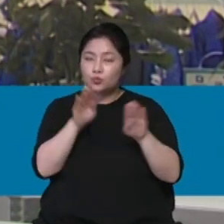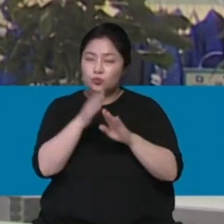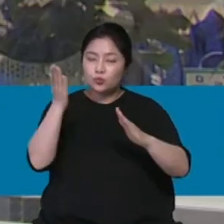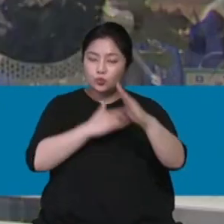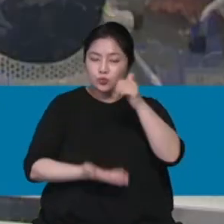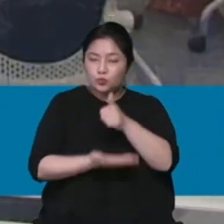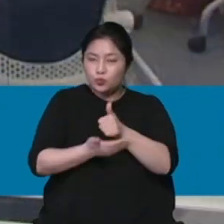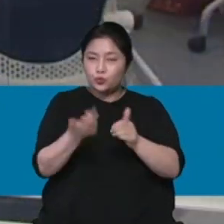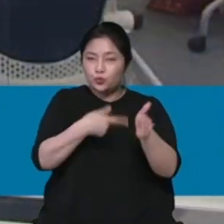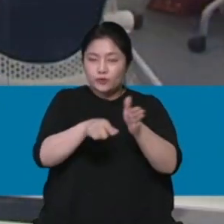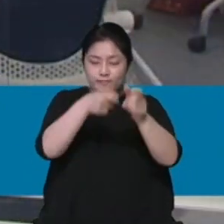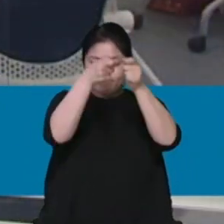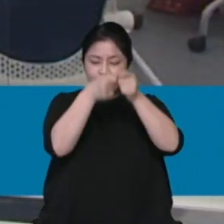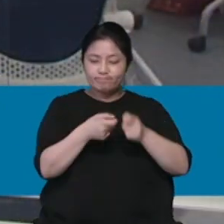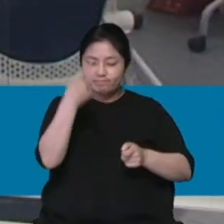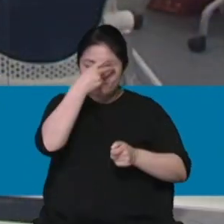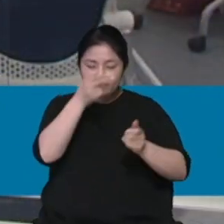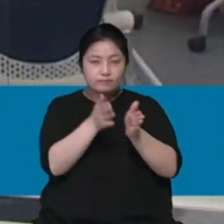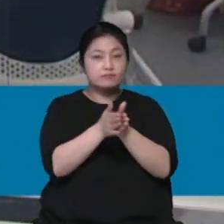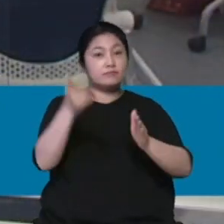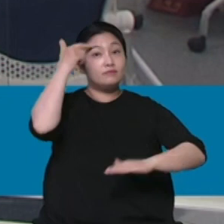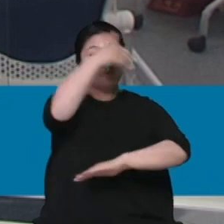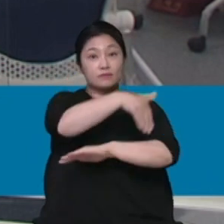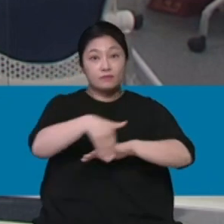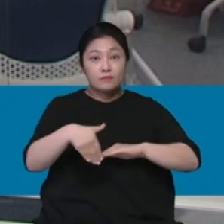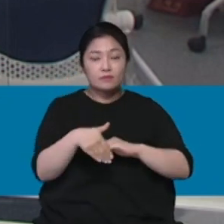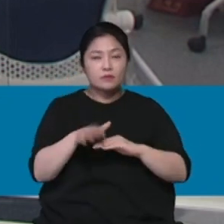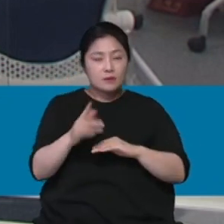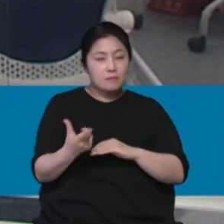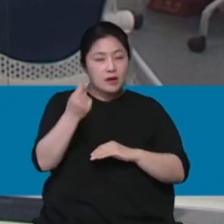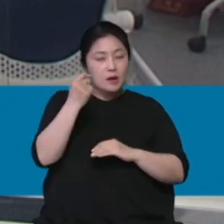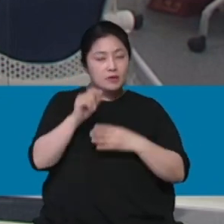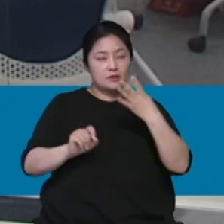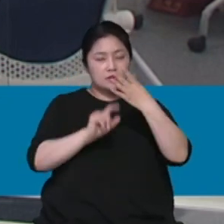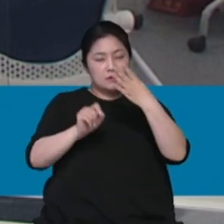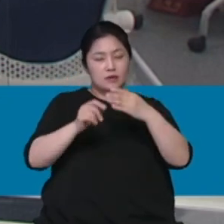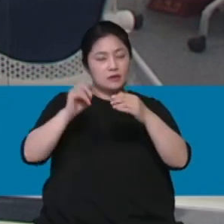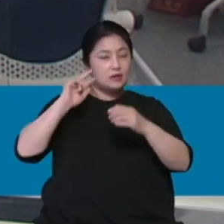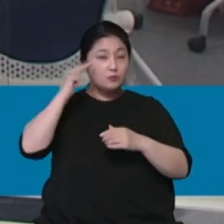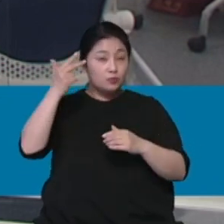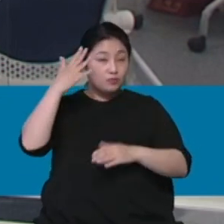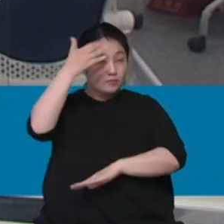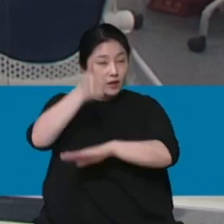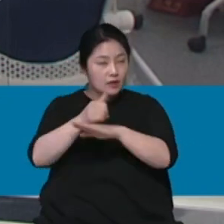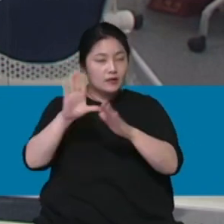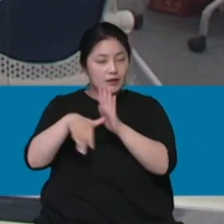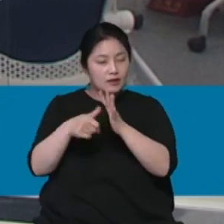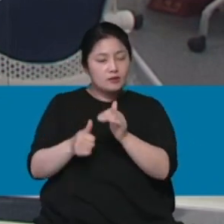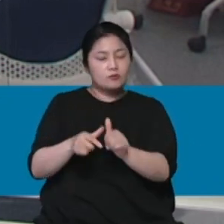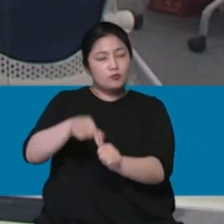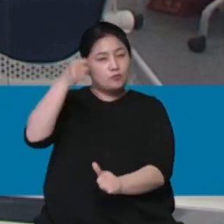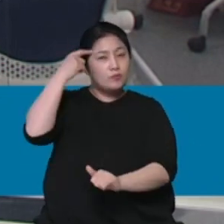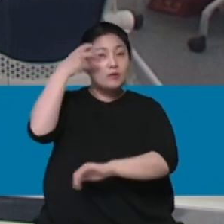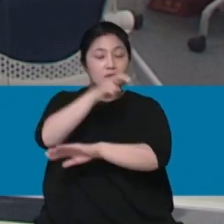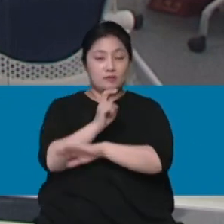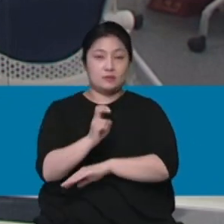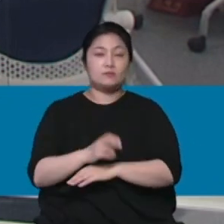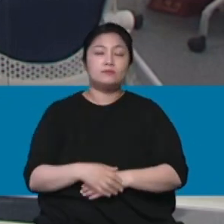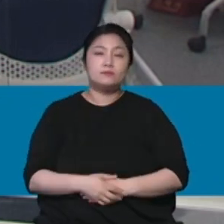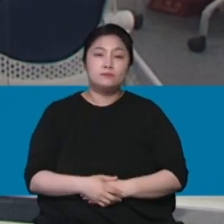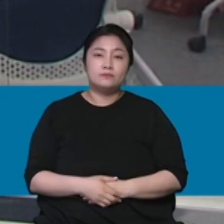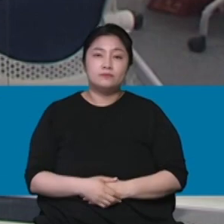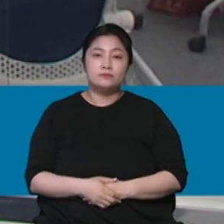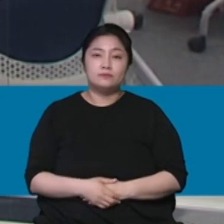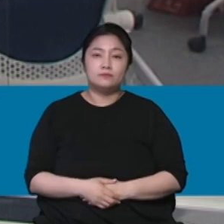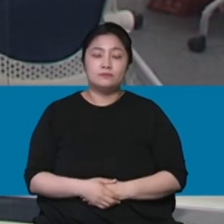주말부터는 공천을 위한 정밀심사에 들어갈 계획인데 이르면 다음 주 후반에는 경선 후보자가 선정될 전망입니다. 이형길